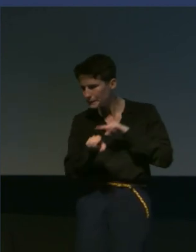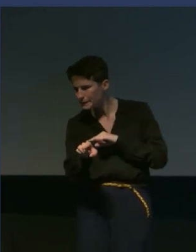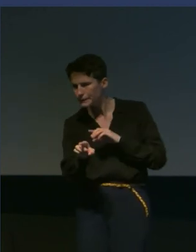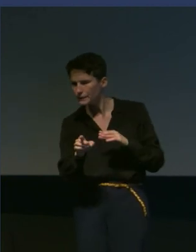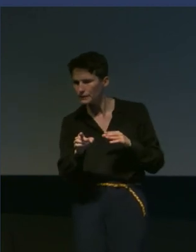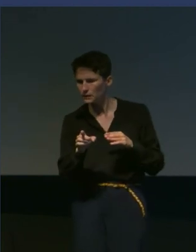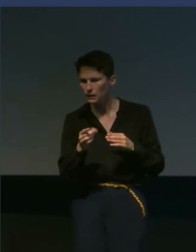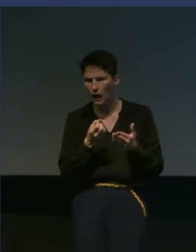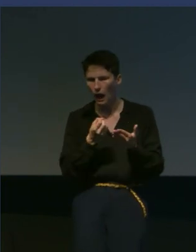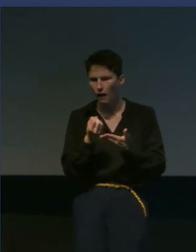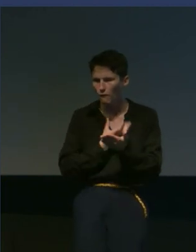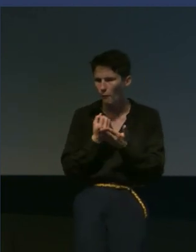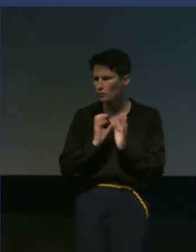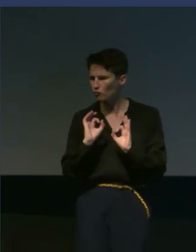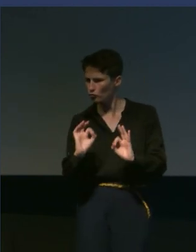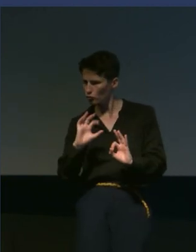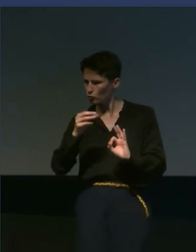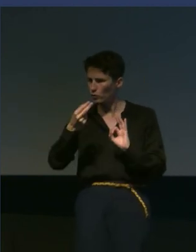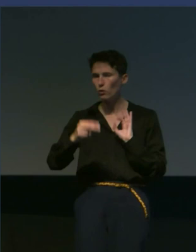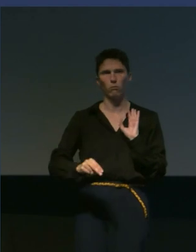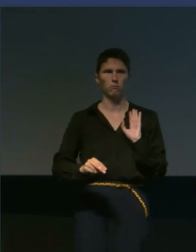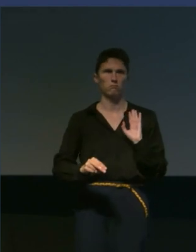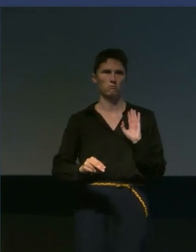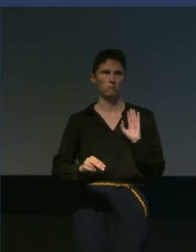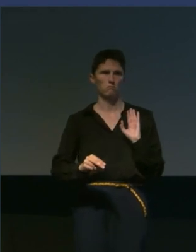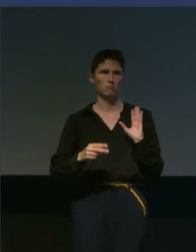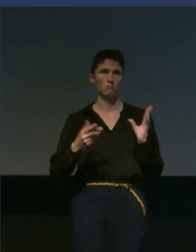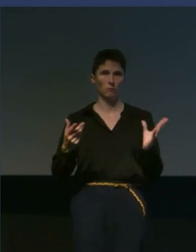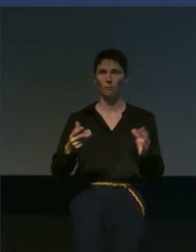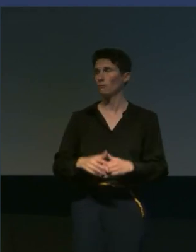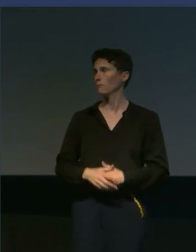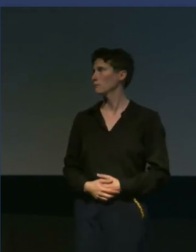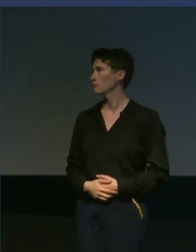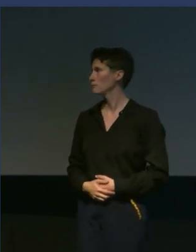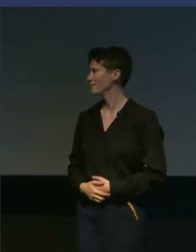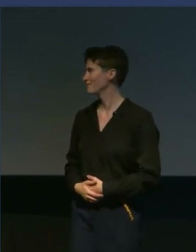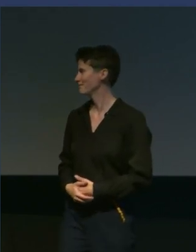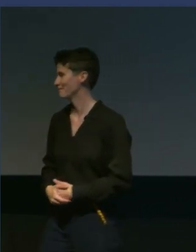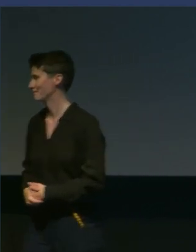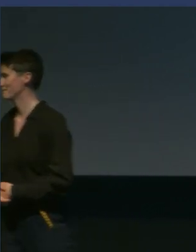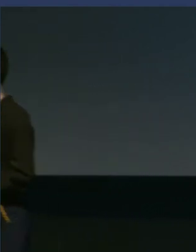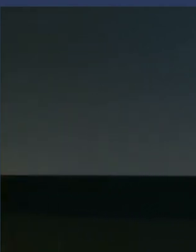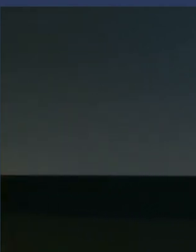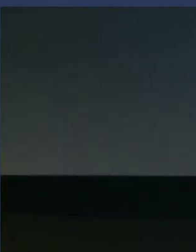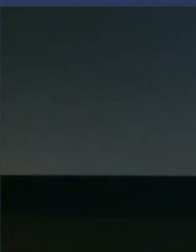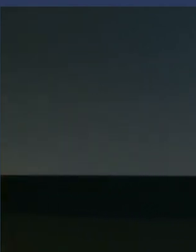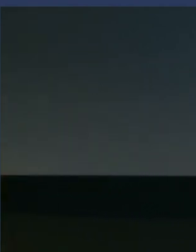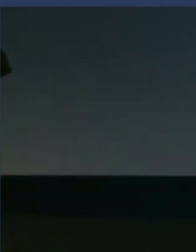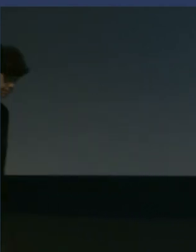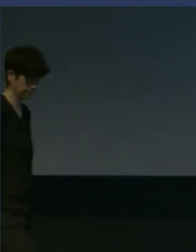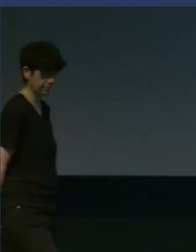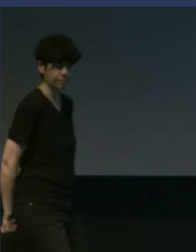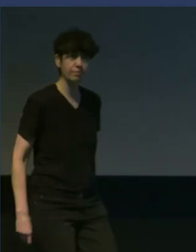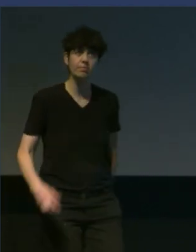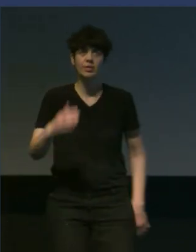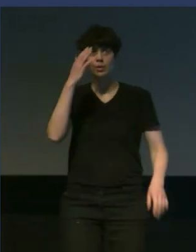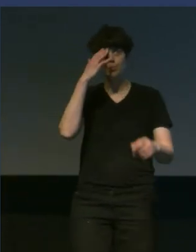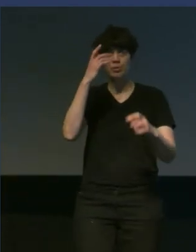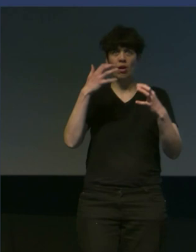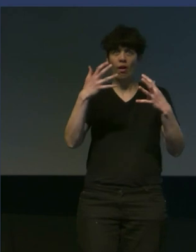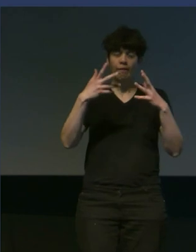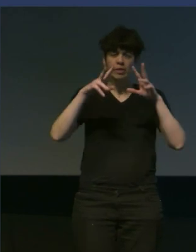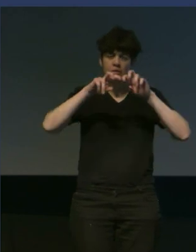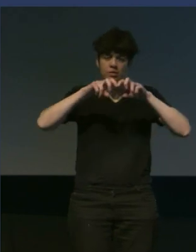information est bien fondée ou pas. Et après, si vous voulez aller plus loin, vous allez vraiment regarder la